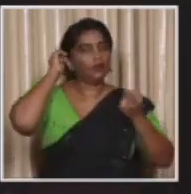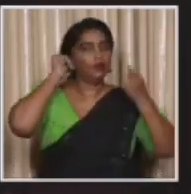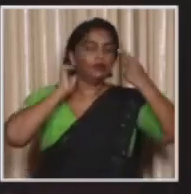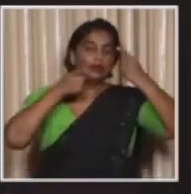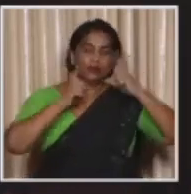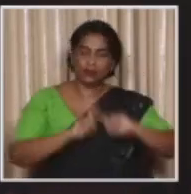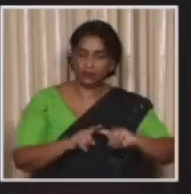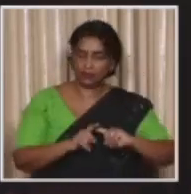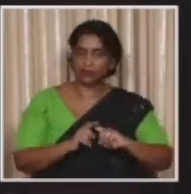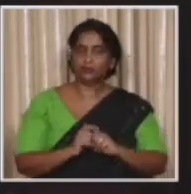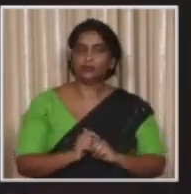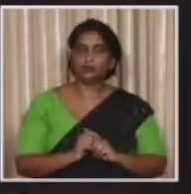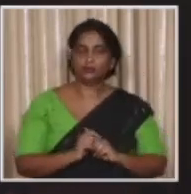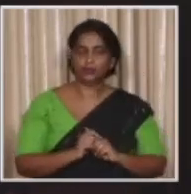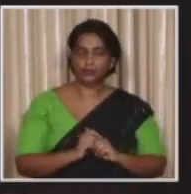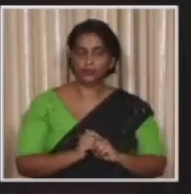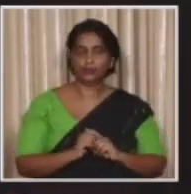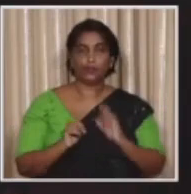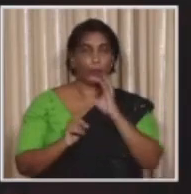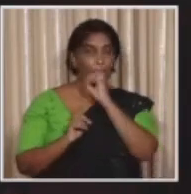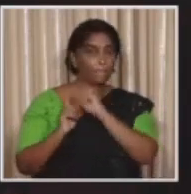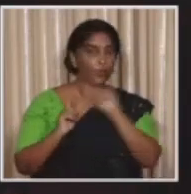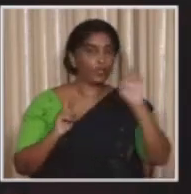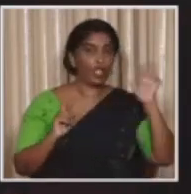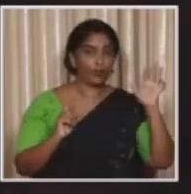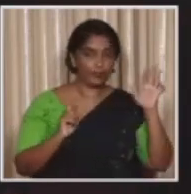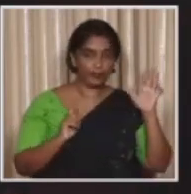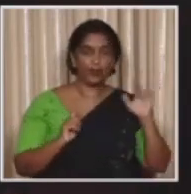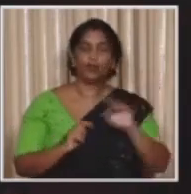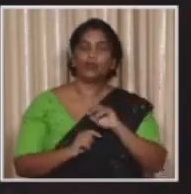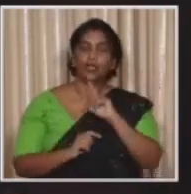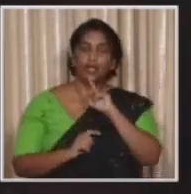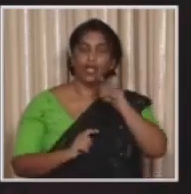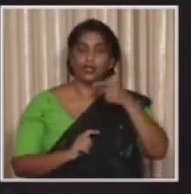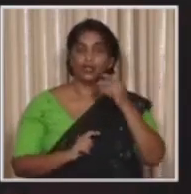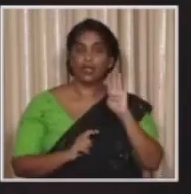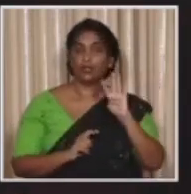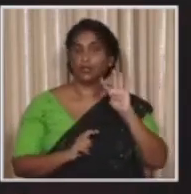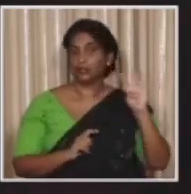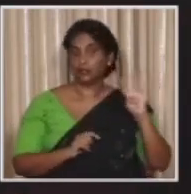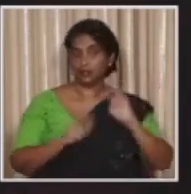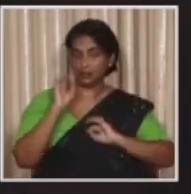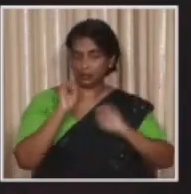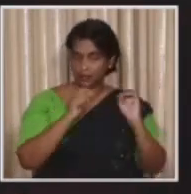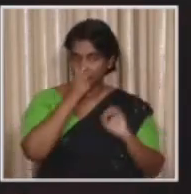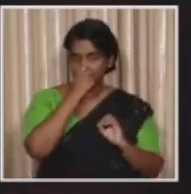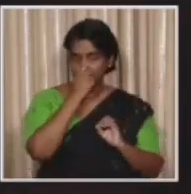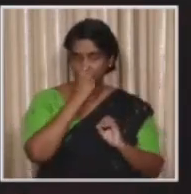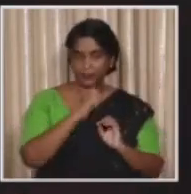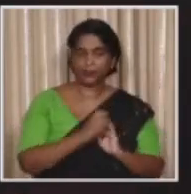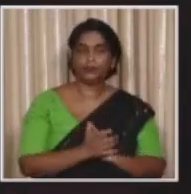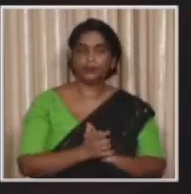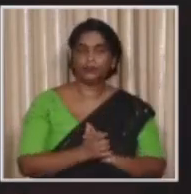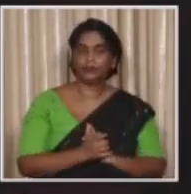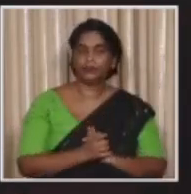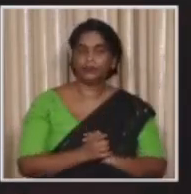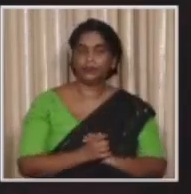එක 90 දක්වා 100ට 144 කින්